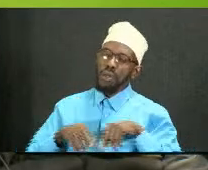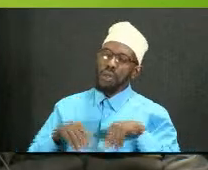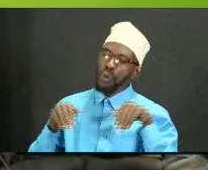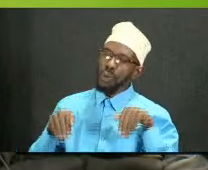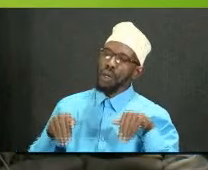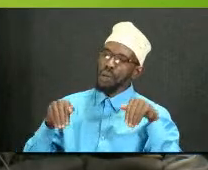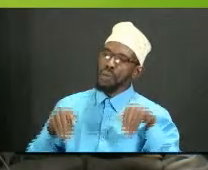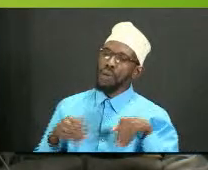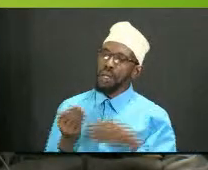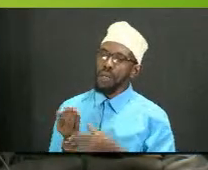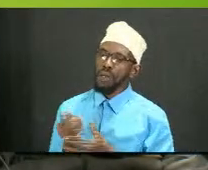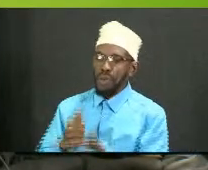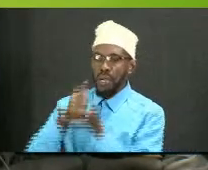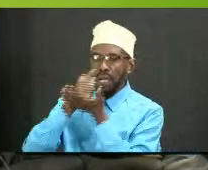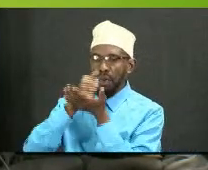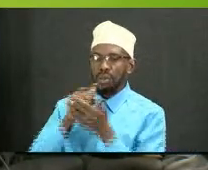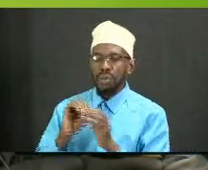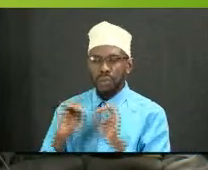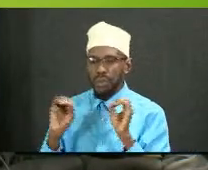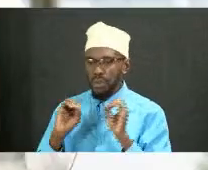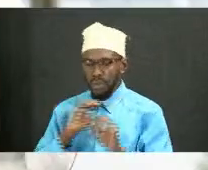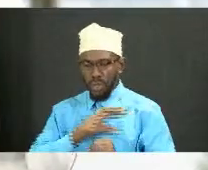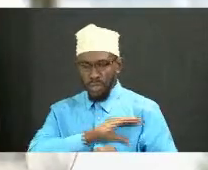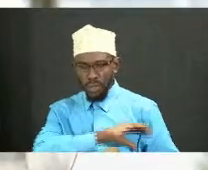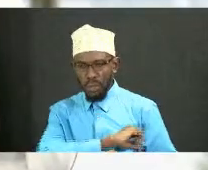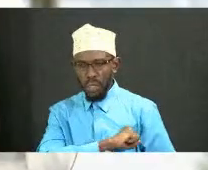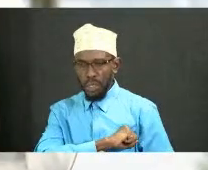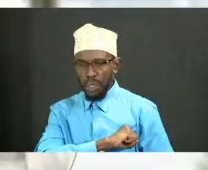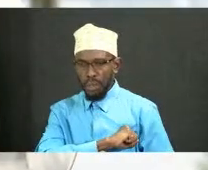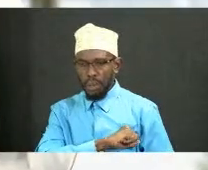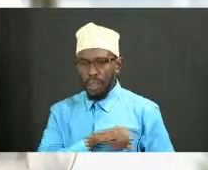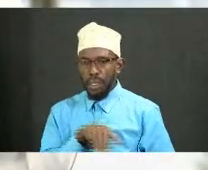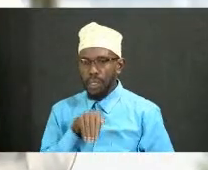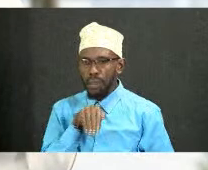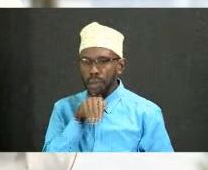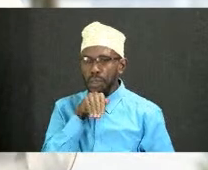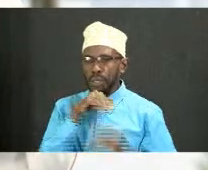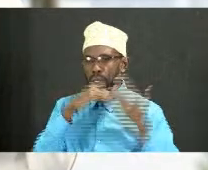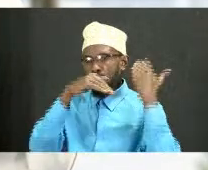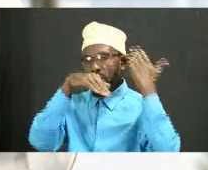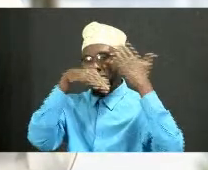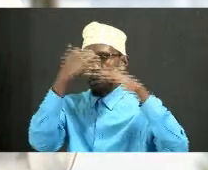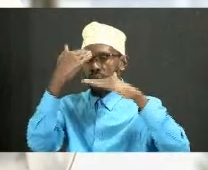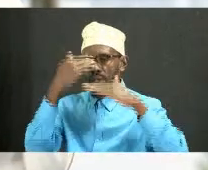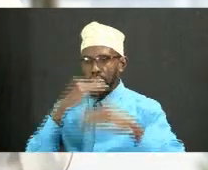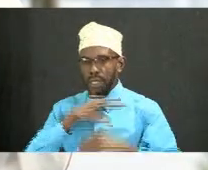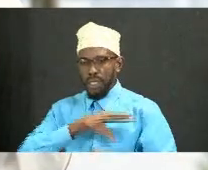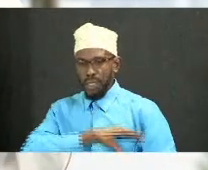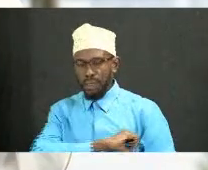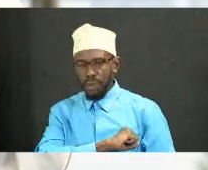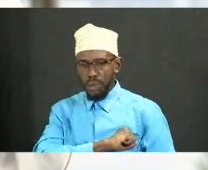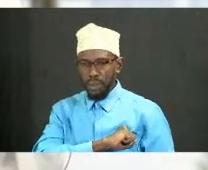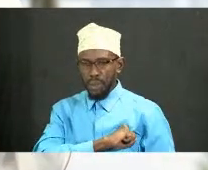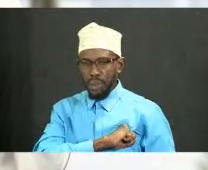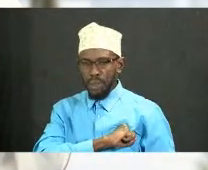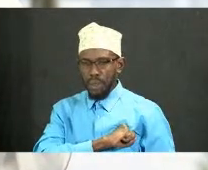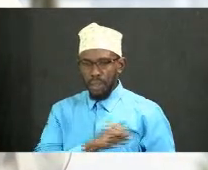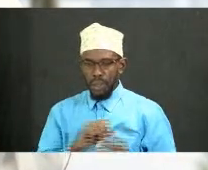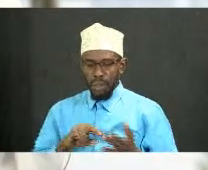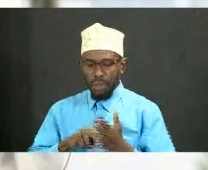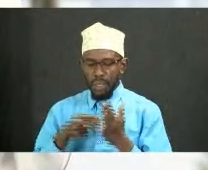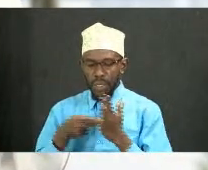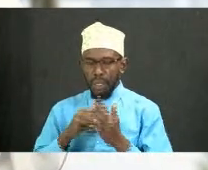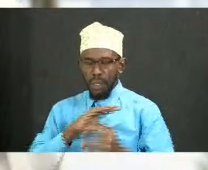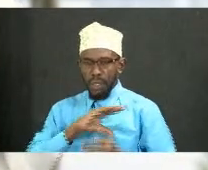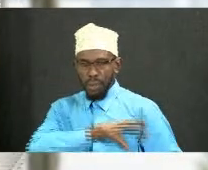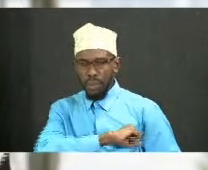ukingojea ama unafaa kujishughulisha? Subira mara nyingi wakati maulama yanazungumzia huzungumzia tu ile maana ya